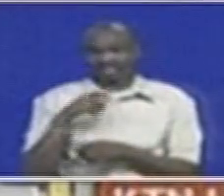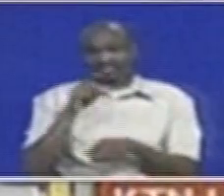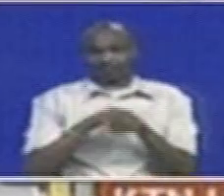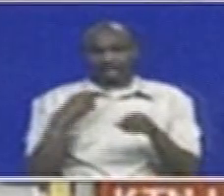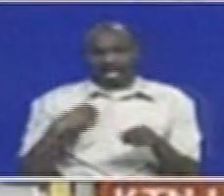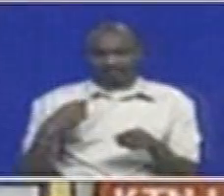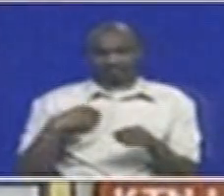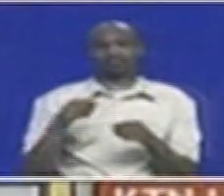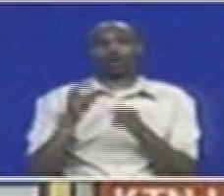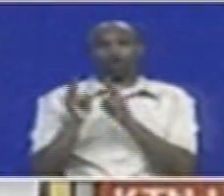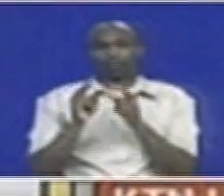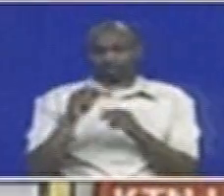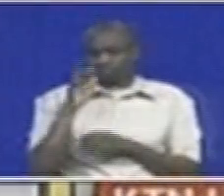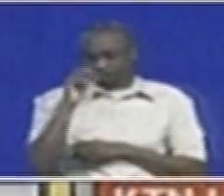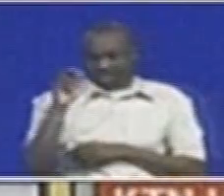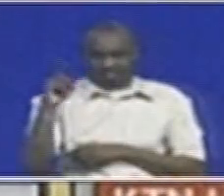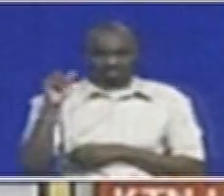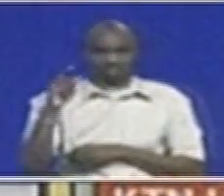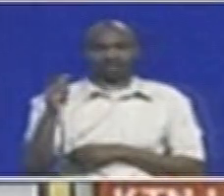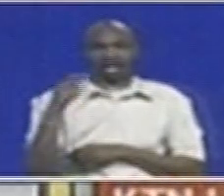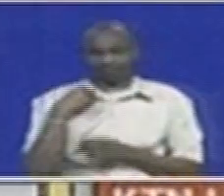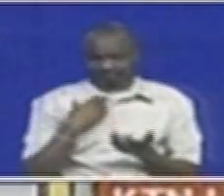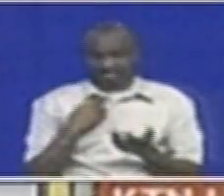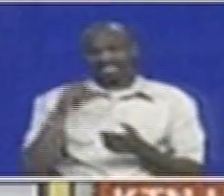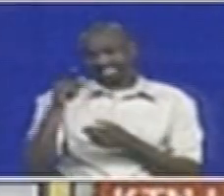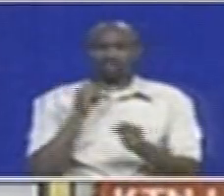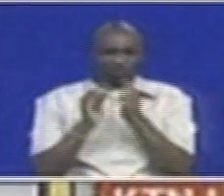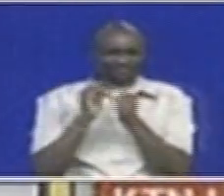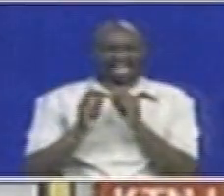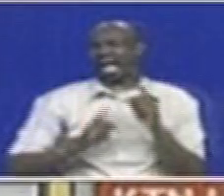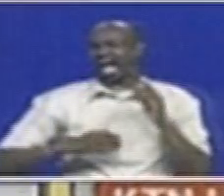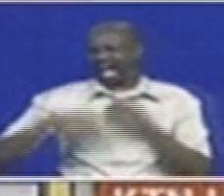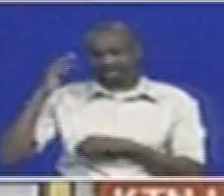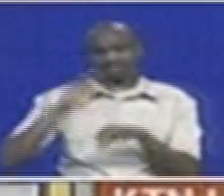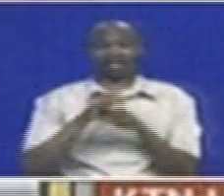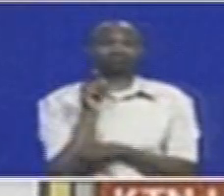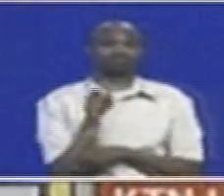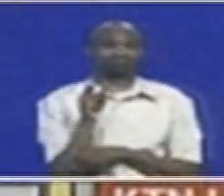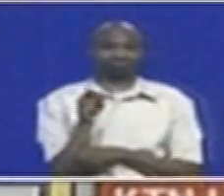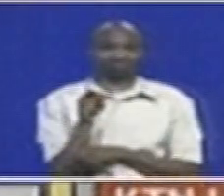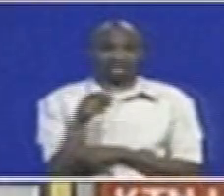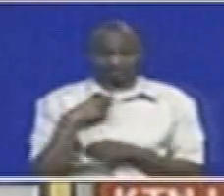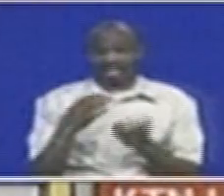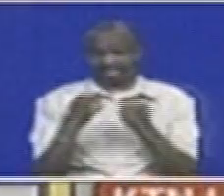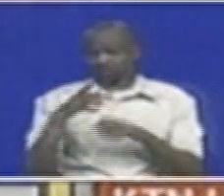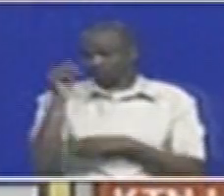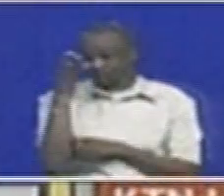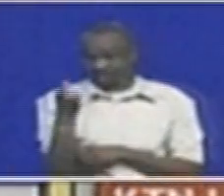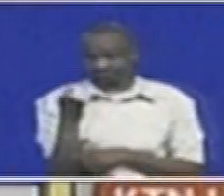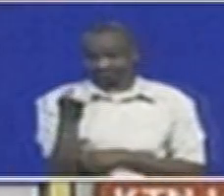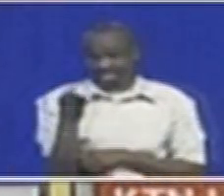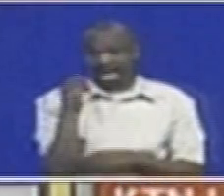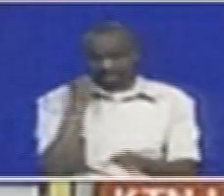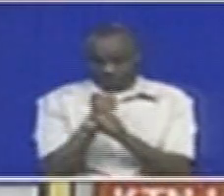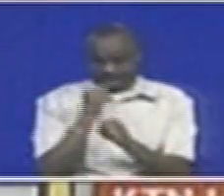Jumuiya ya Madola. This year's Commonwealth will be more competitive than the previous one. So I need to go and